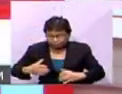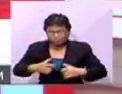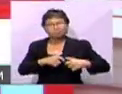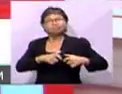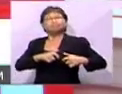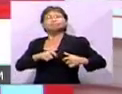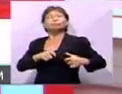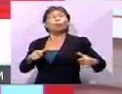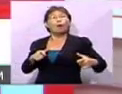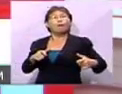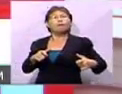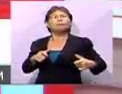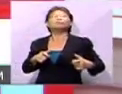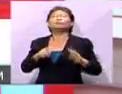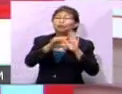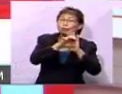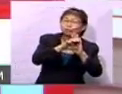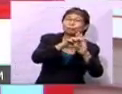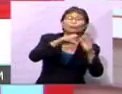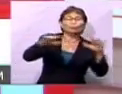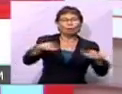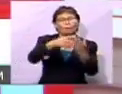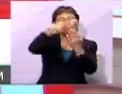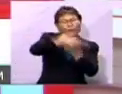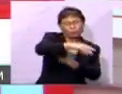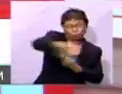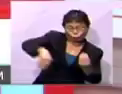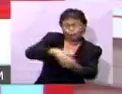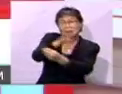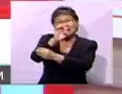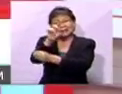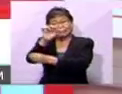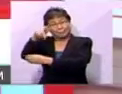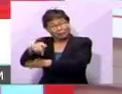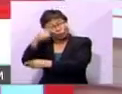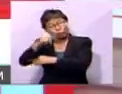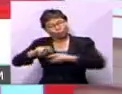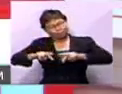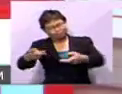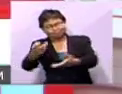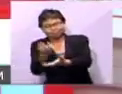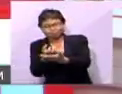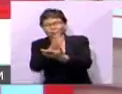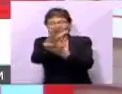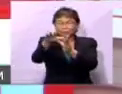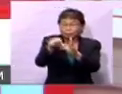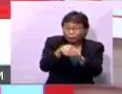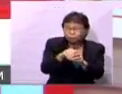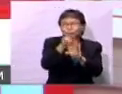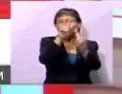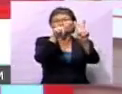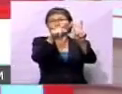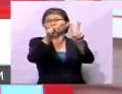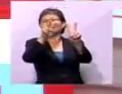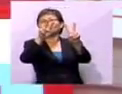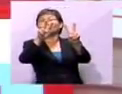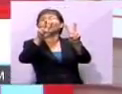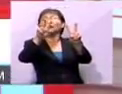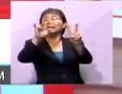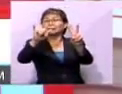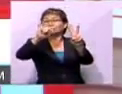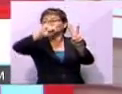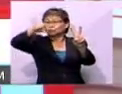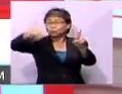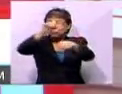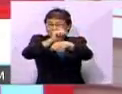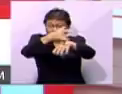berani seperti melaksanakan program transformasi ekonomi ETP bagi menjana ekonomi termasuk 2.26 juta pekerjaan